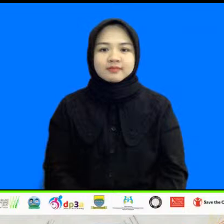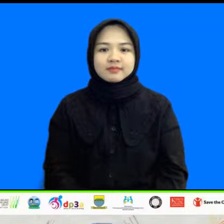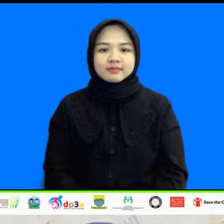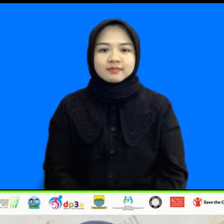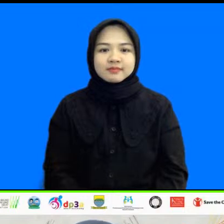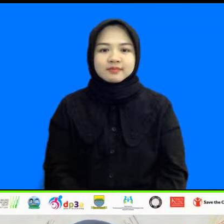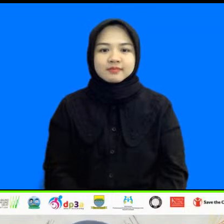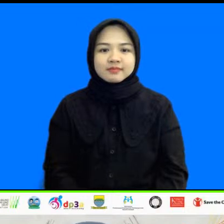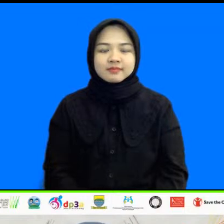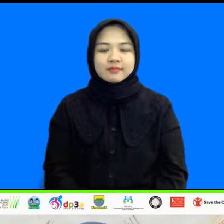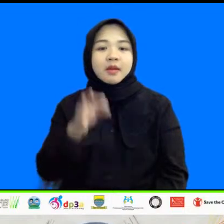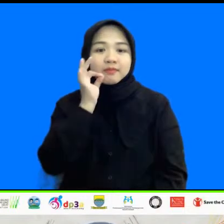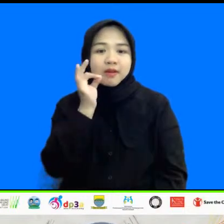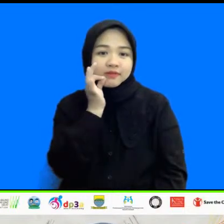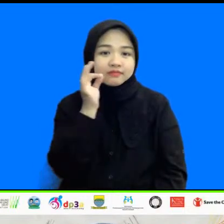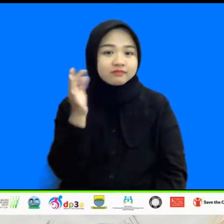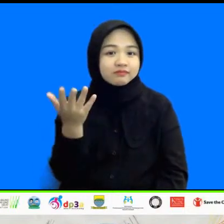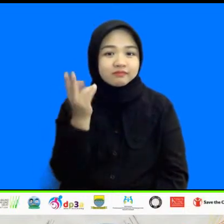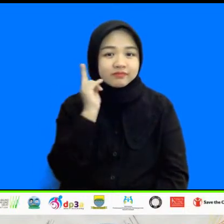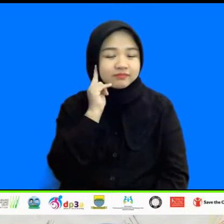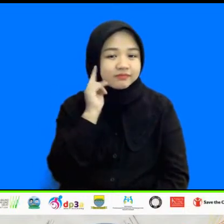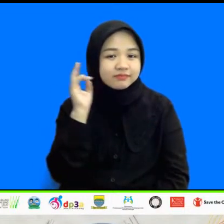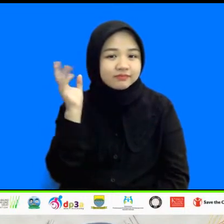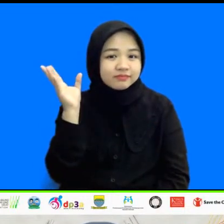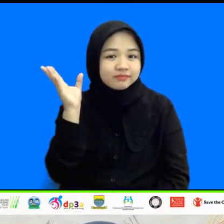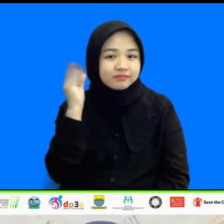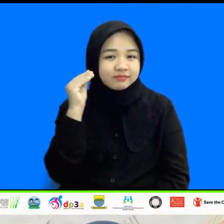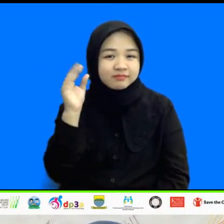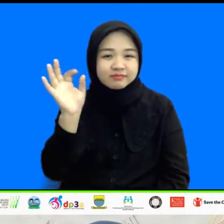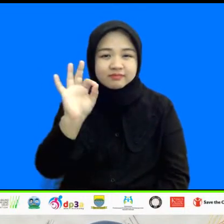Mohon maaf, Bunda Endah, sepertinya audionya belum terdengar.